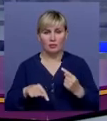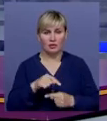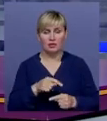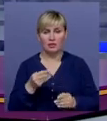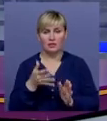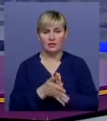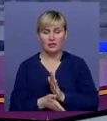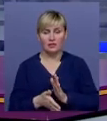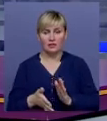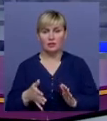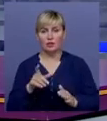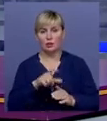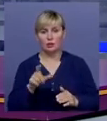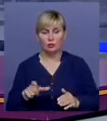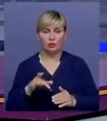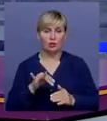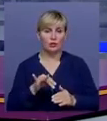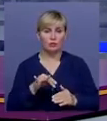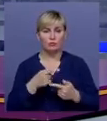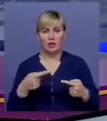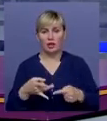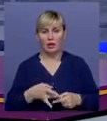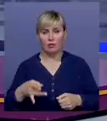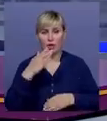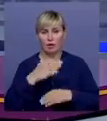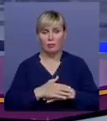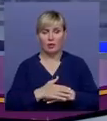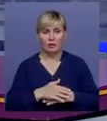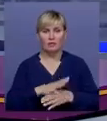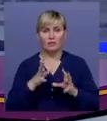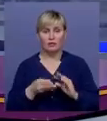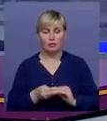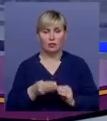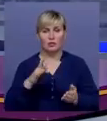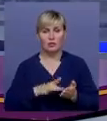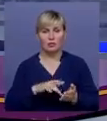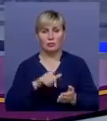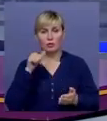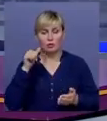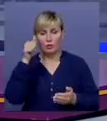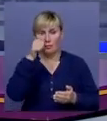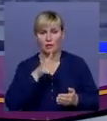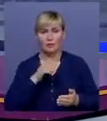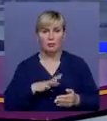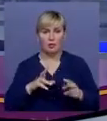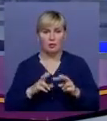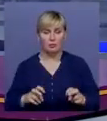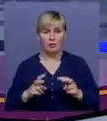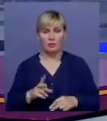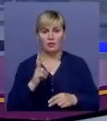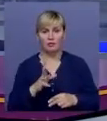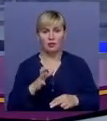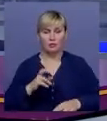инвестиций стану бить ими о лагами и сотрудники мы районных акиматов всего же середины прошлого месяца было проверено две с половиной тысячи